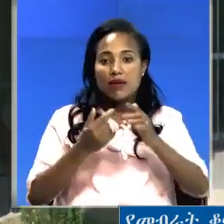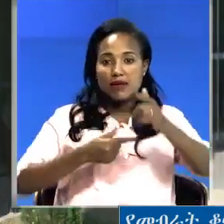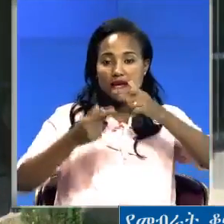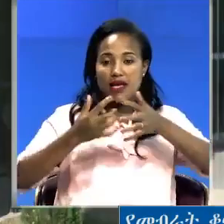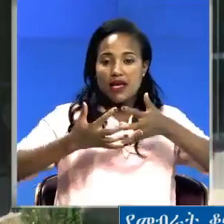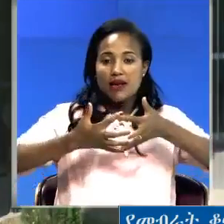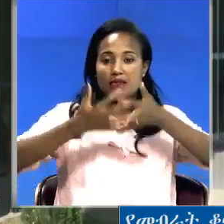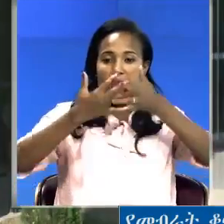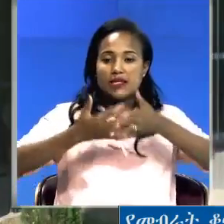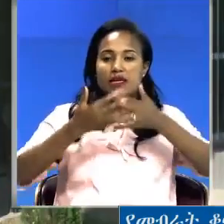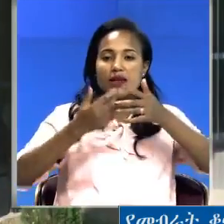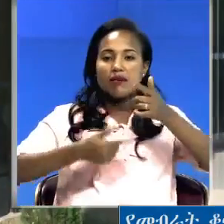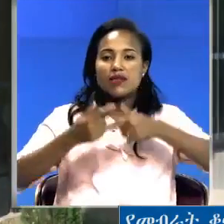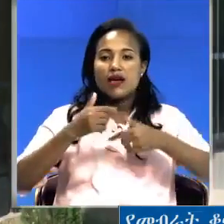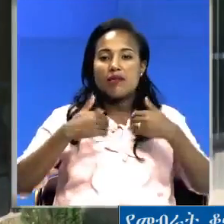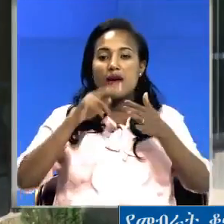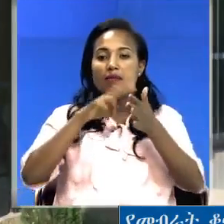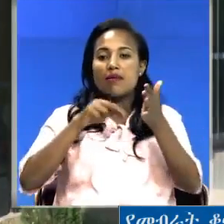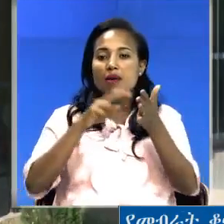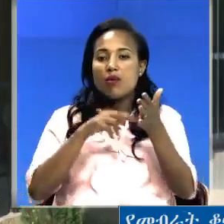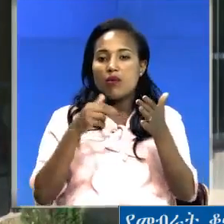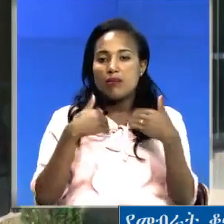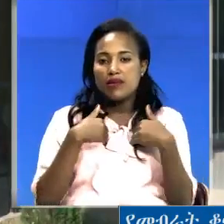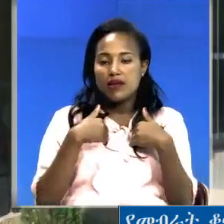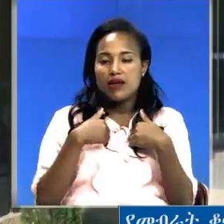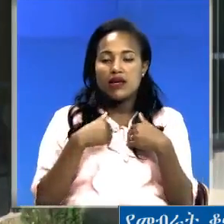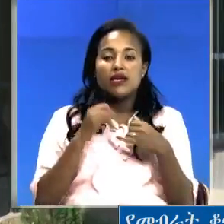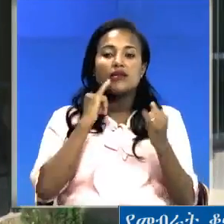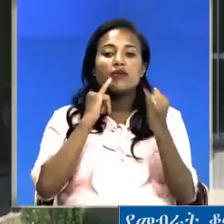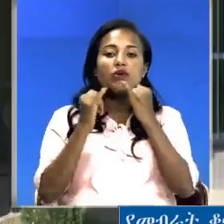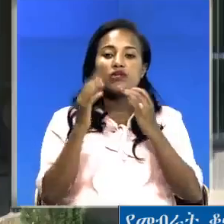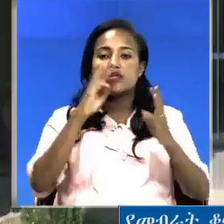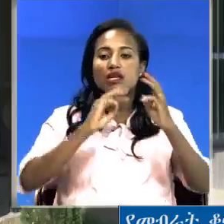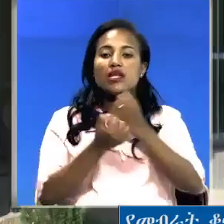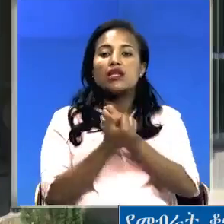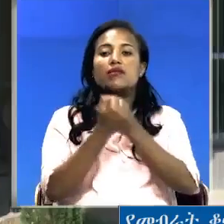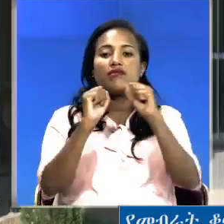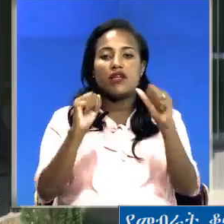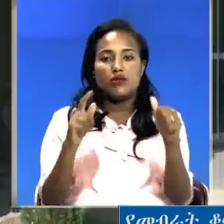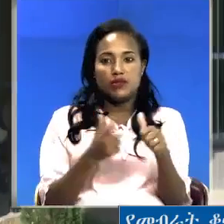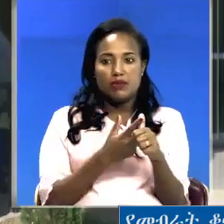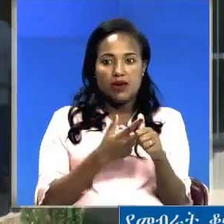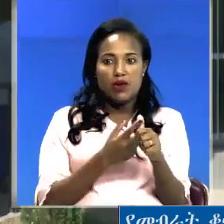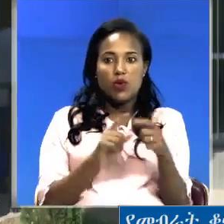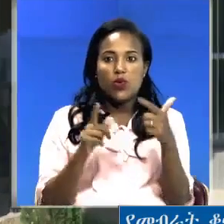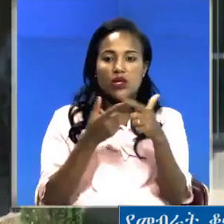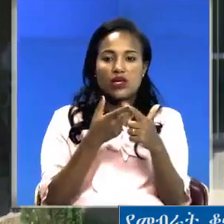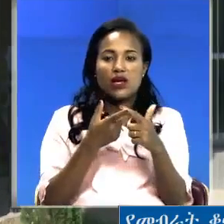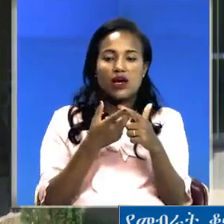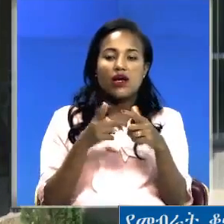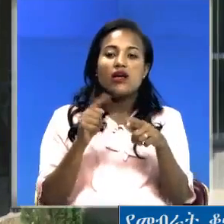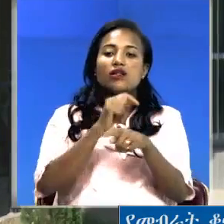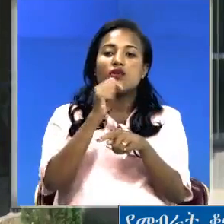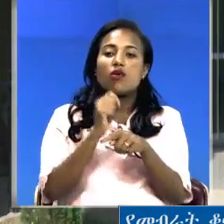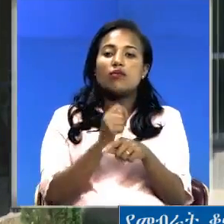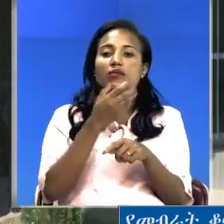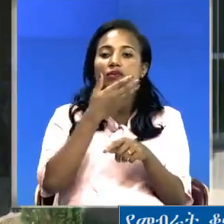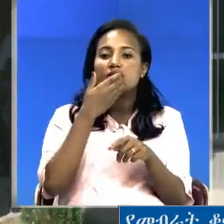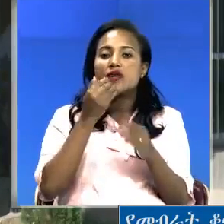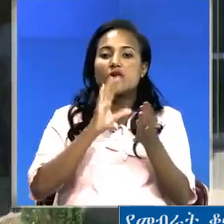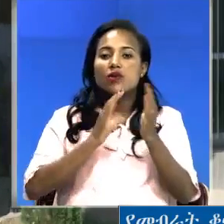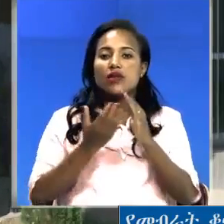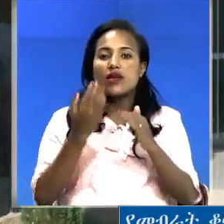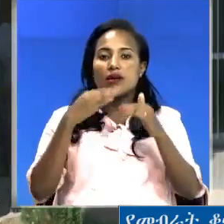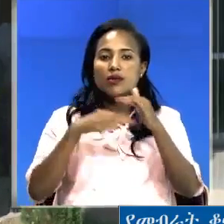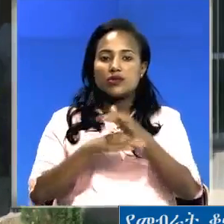የሚመጣው ሲማሪያ የሚባል ማንበቢያ መሳሪያ የሚመጣው የደንበኞችን ችግር ለመፍታት ነው አንዱ የመጀመሪያው። ሁለተኛ ደግሞ ያው ለተቋሙ በተሻለ ሁኔታ ገቢዎችንም